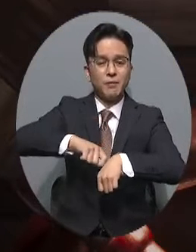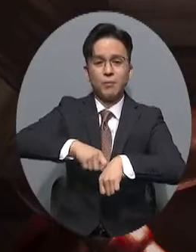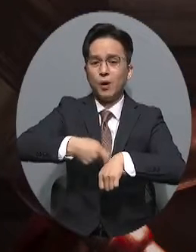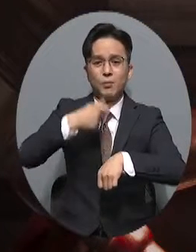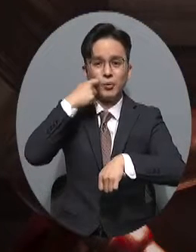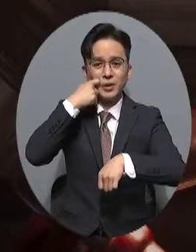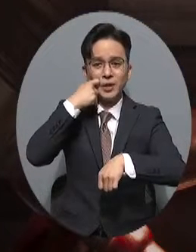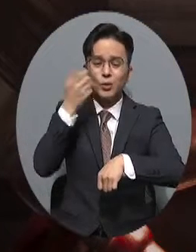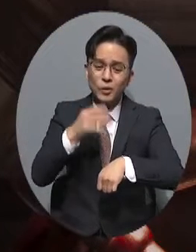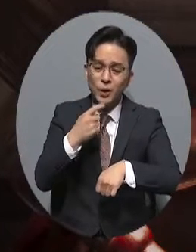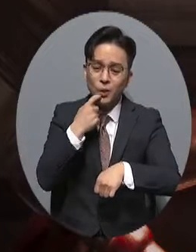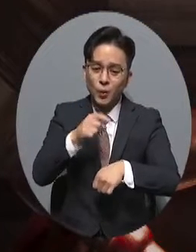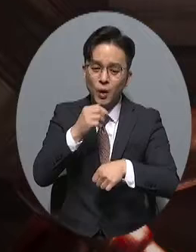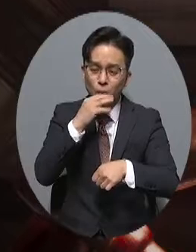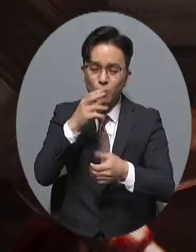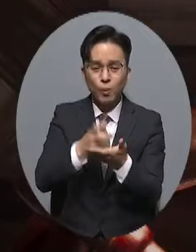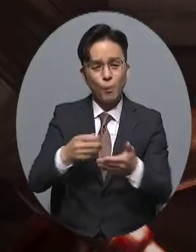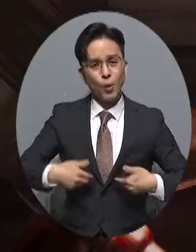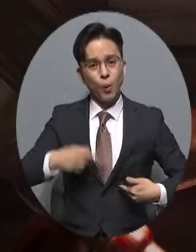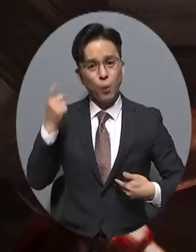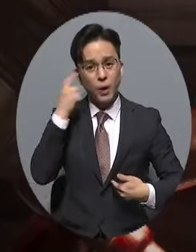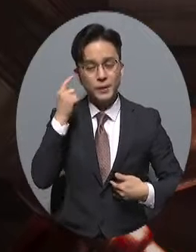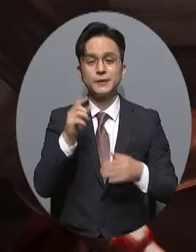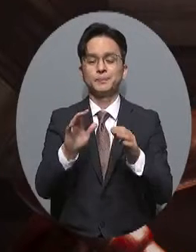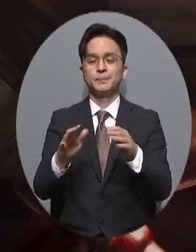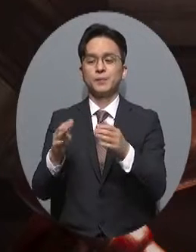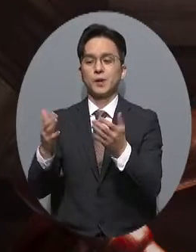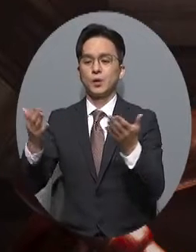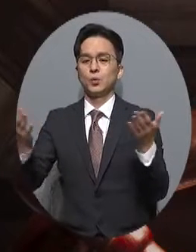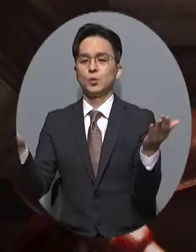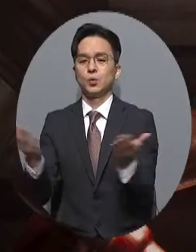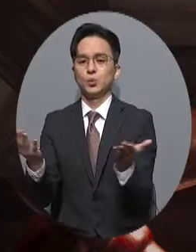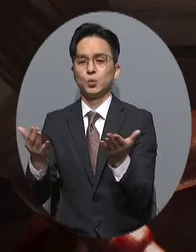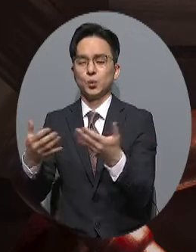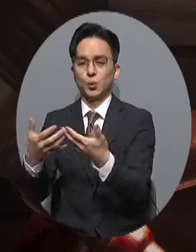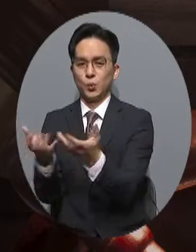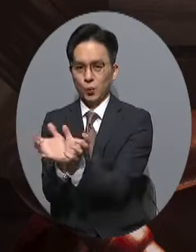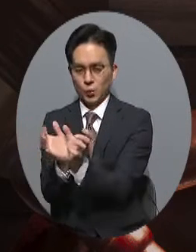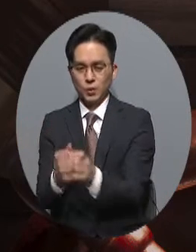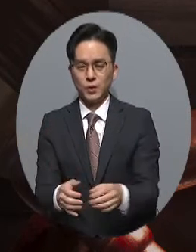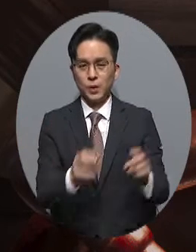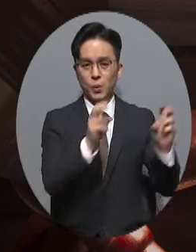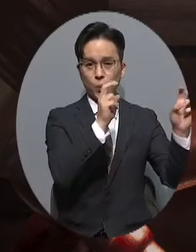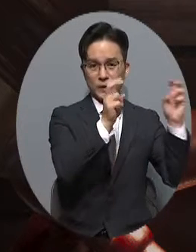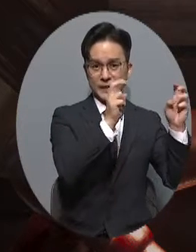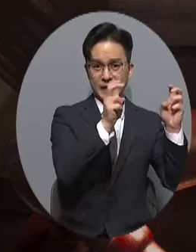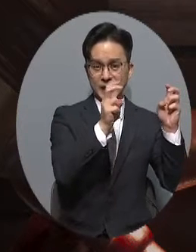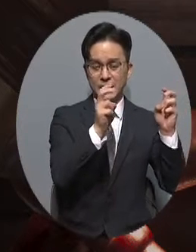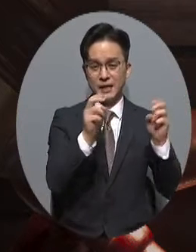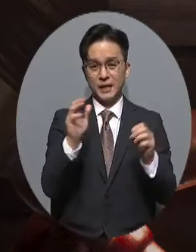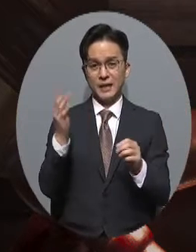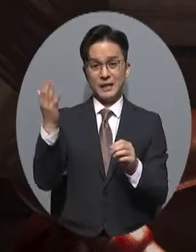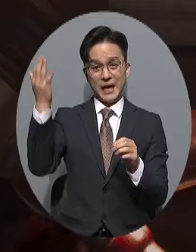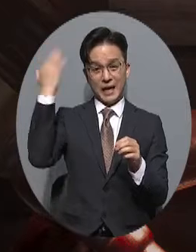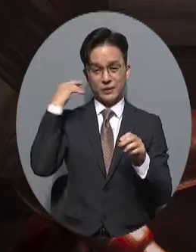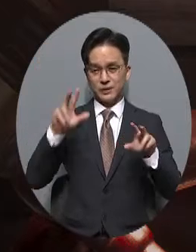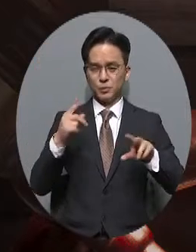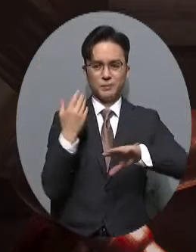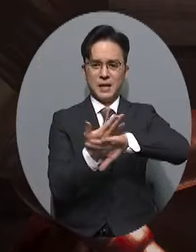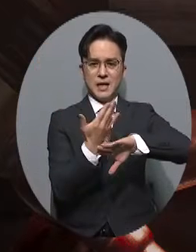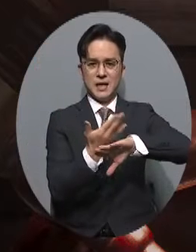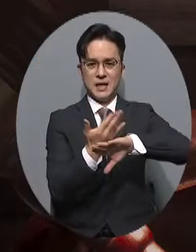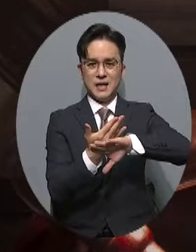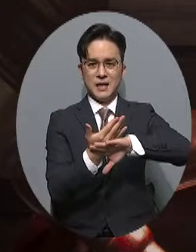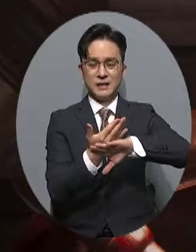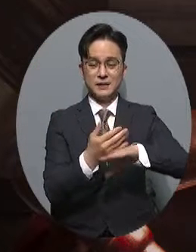봉투법이라는게 왜 필요하냐 지금 노동관계 그리고 노사관계가 상당히 많이 종전보다 변형이 됐습니다이 말인즉슨